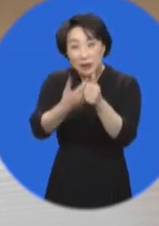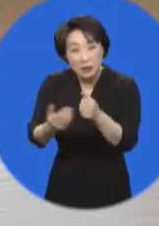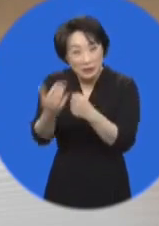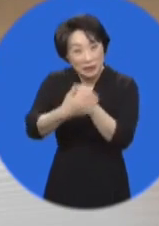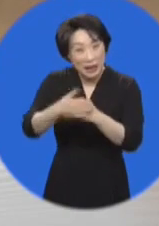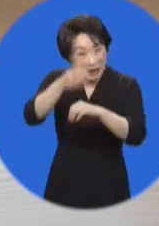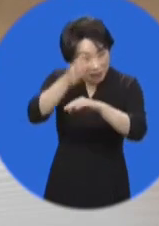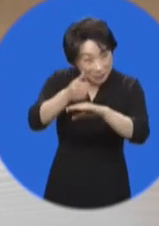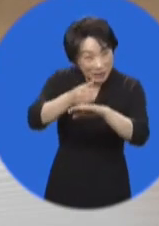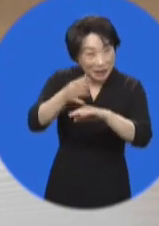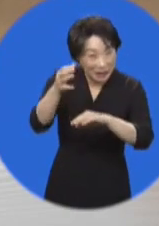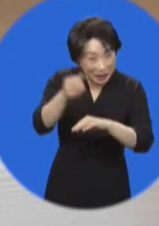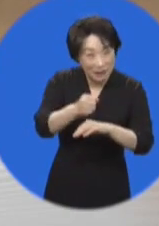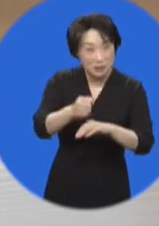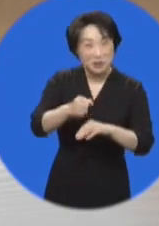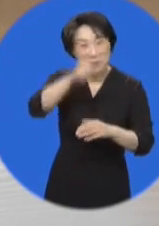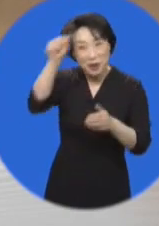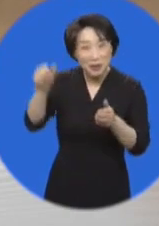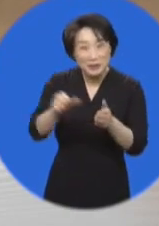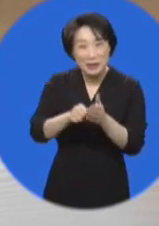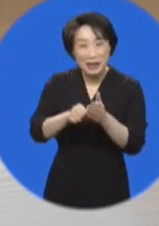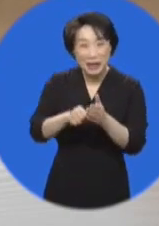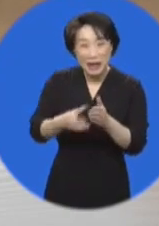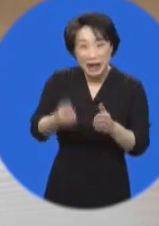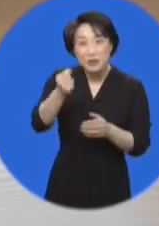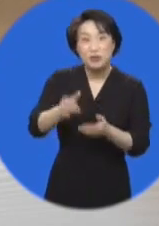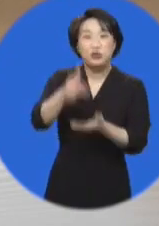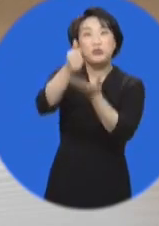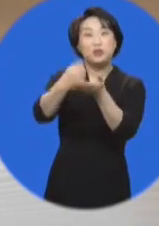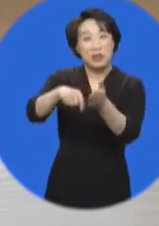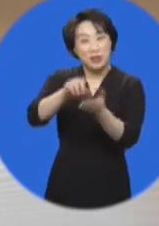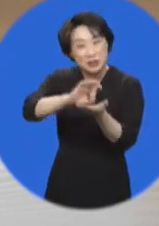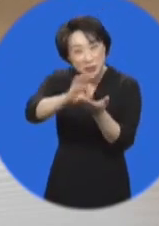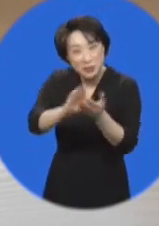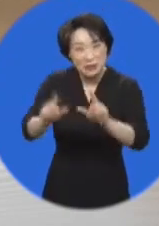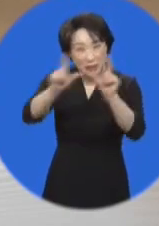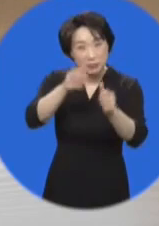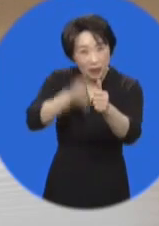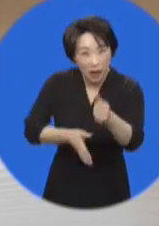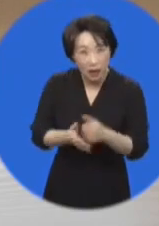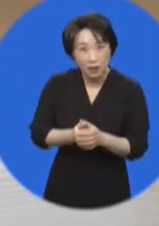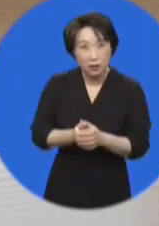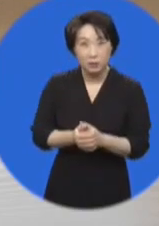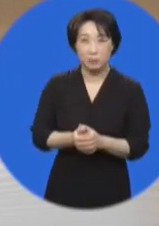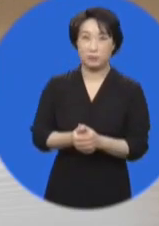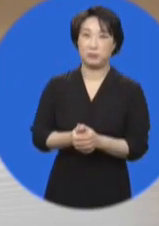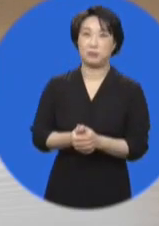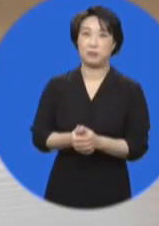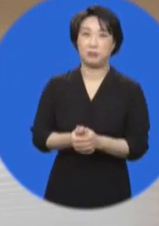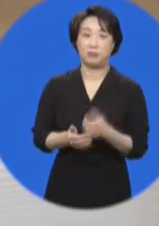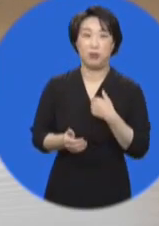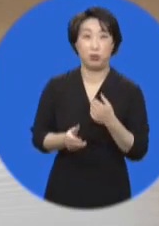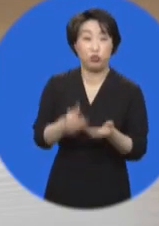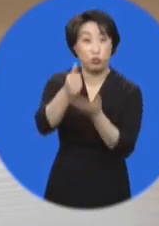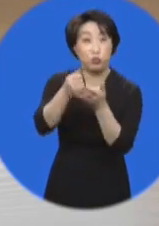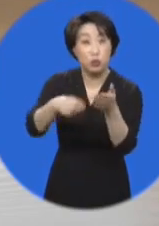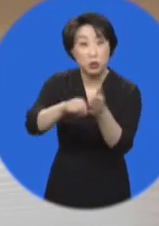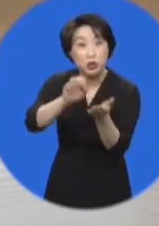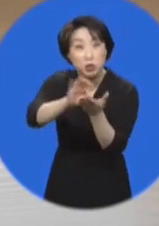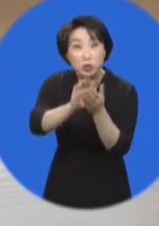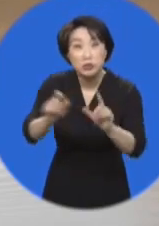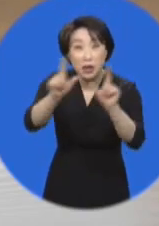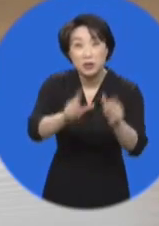은혜 감사하며 평생 가진 것 주를 위해 쓰고 삽시다. 주를 위해 쓰고 살다니까 아멘 한다라고.